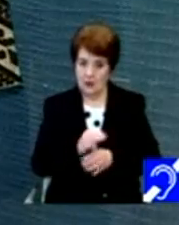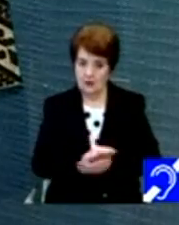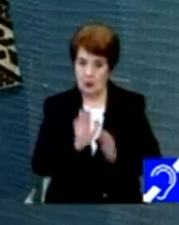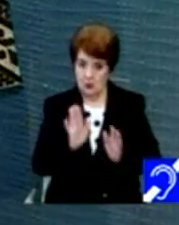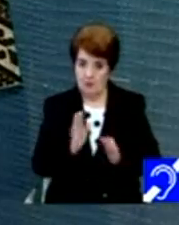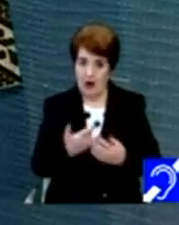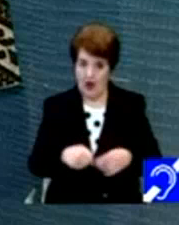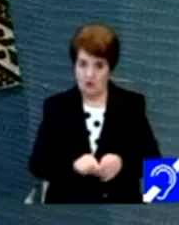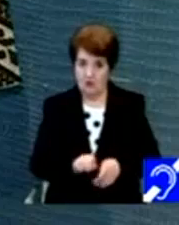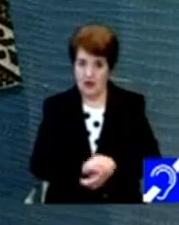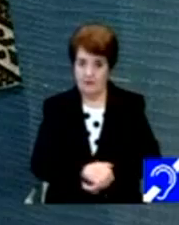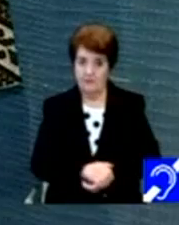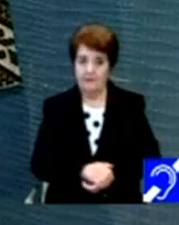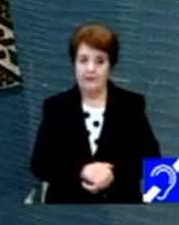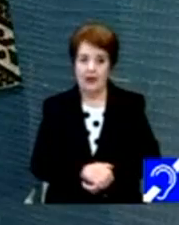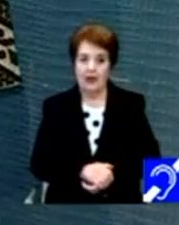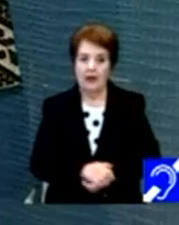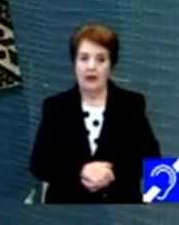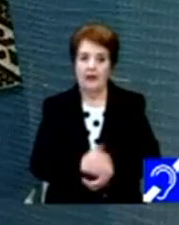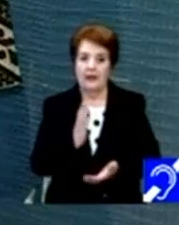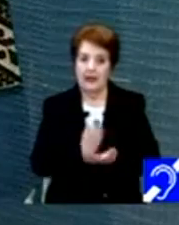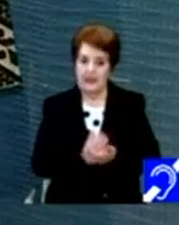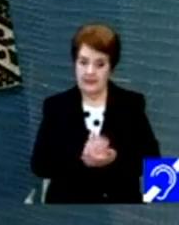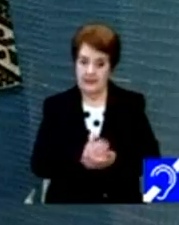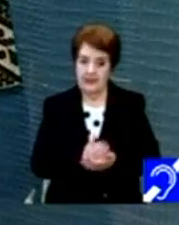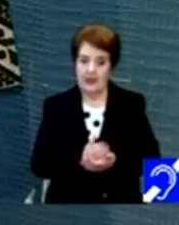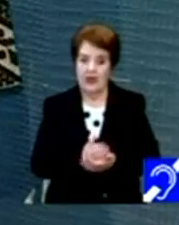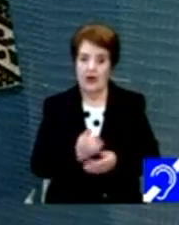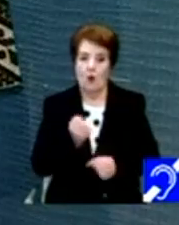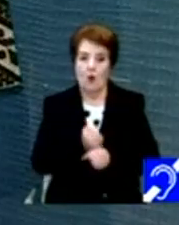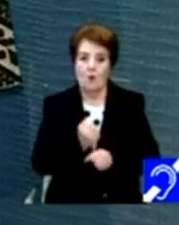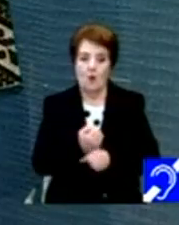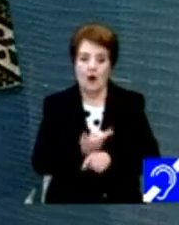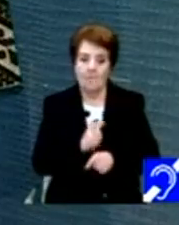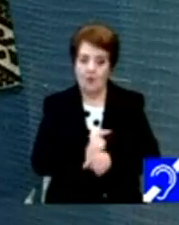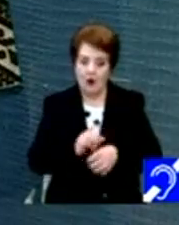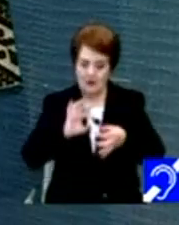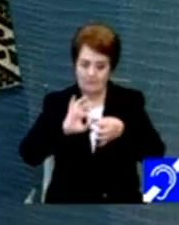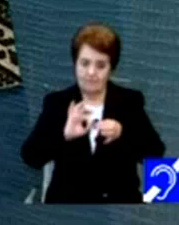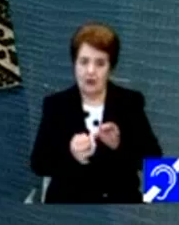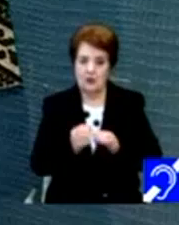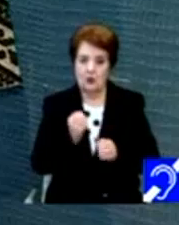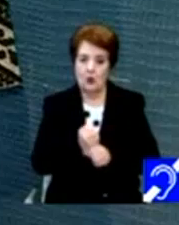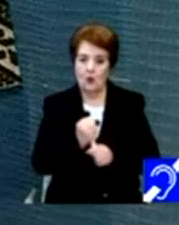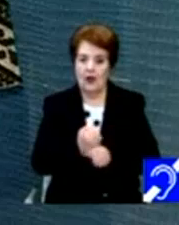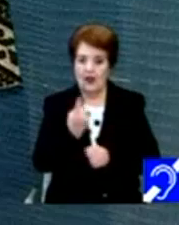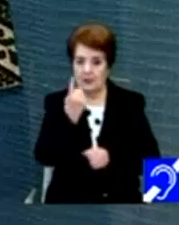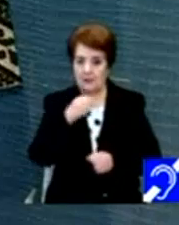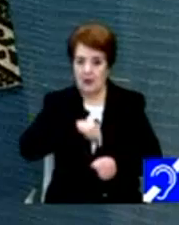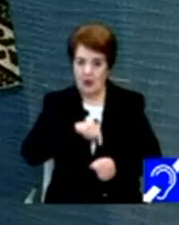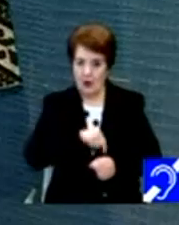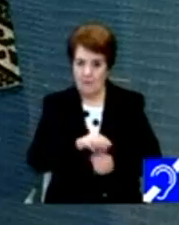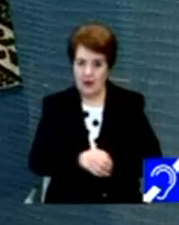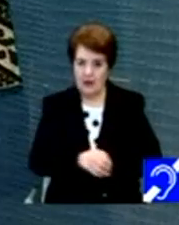Numai așa, pentru că este o muncă foarte meticuloasă, se lucrează la o cămașă astăzi de